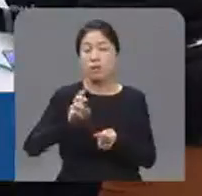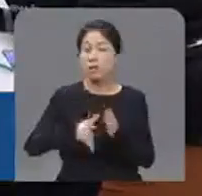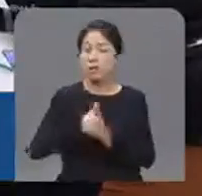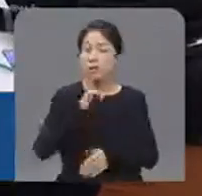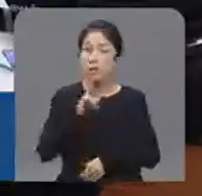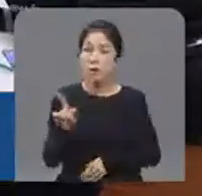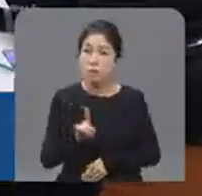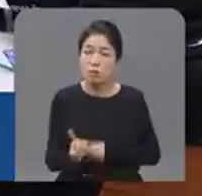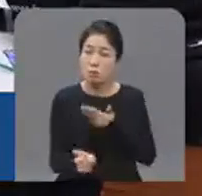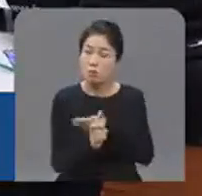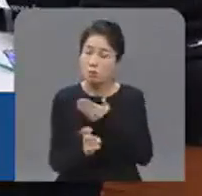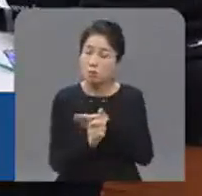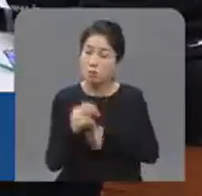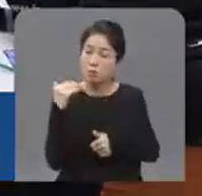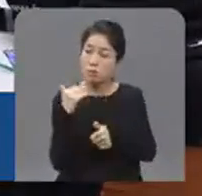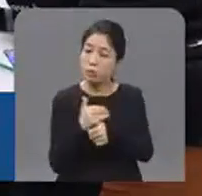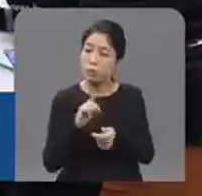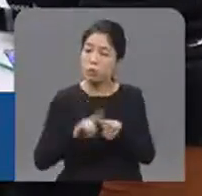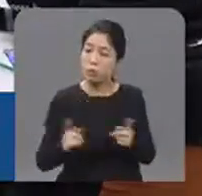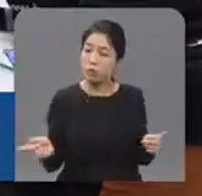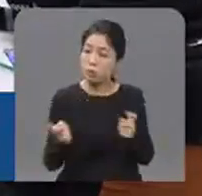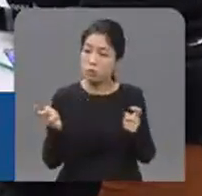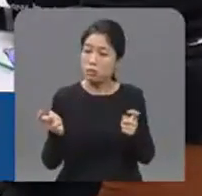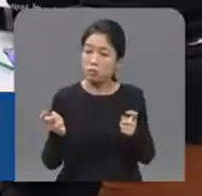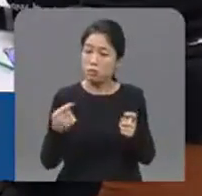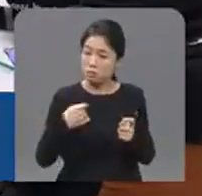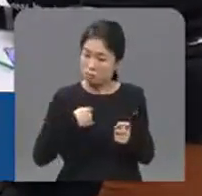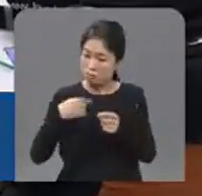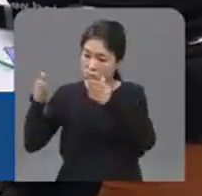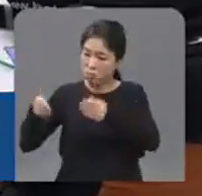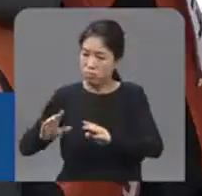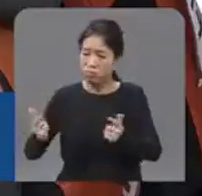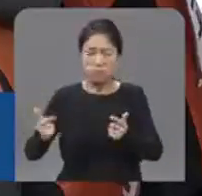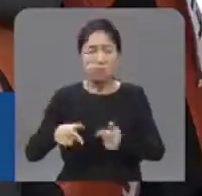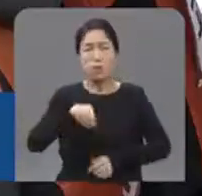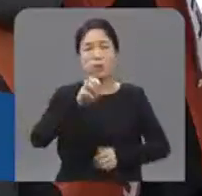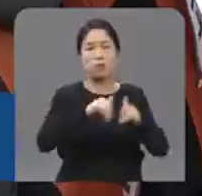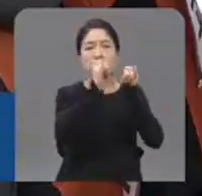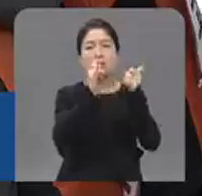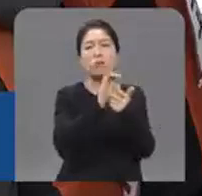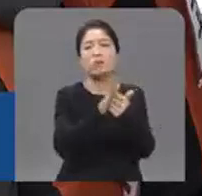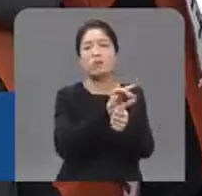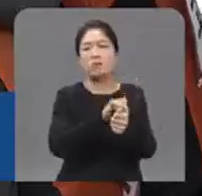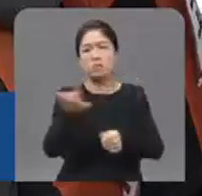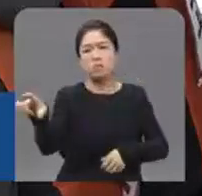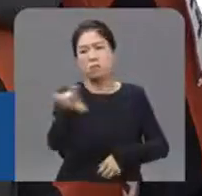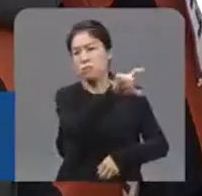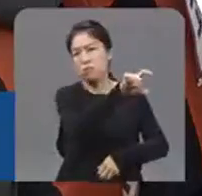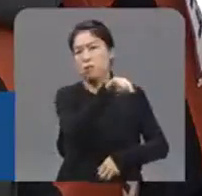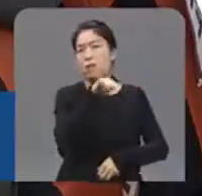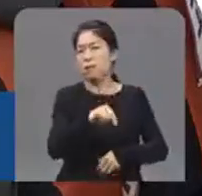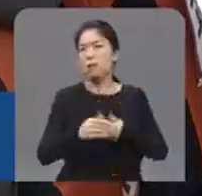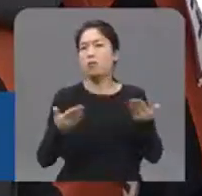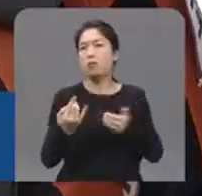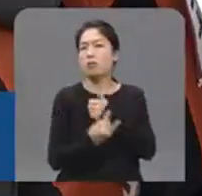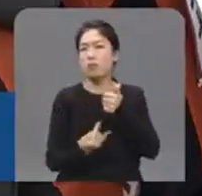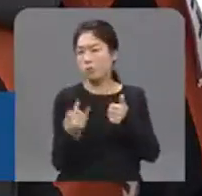광주시는 부당해고를 둘러싼 다툼의 대상이 광주시가 아니라 광주사회서비스원이라고 진노위가 판단한